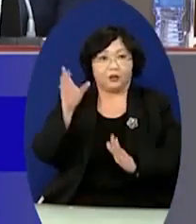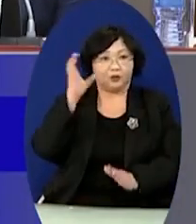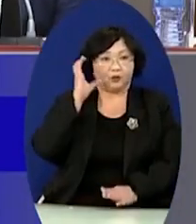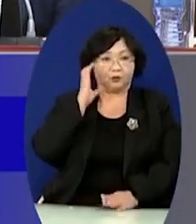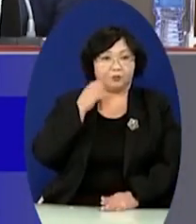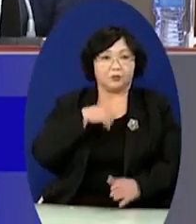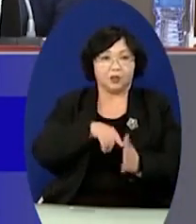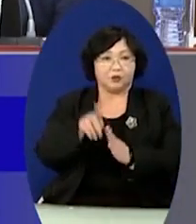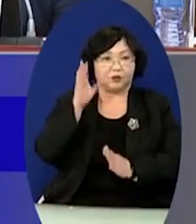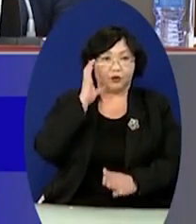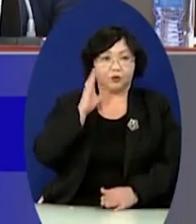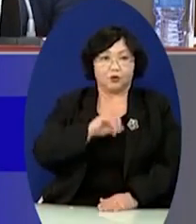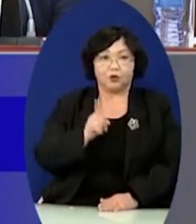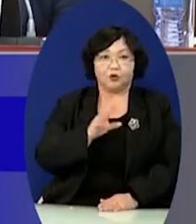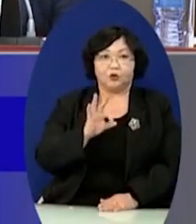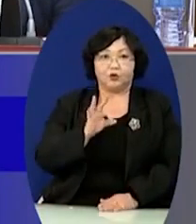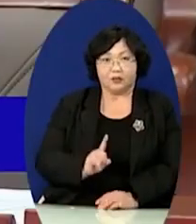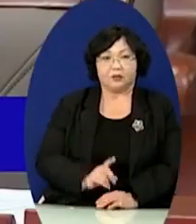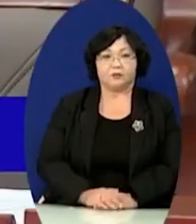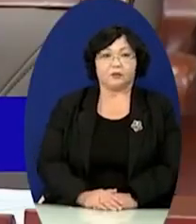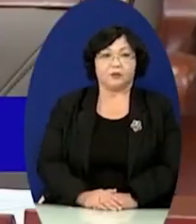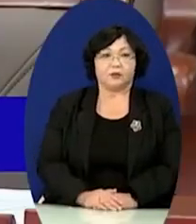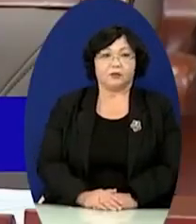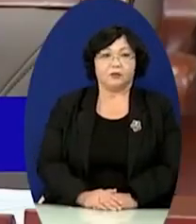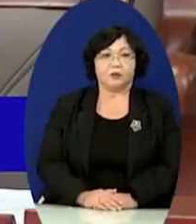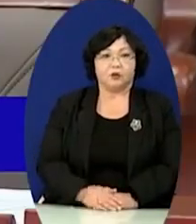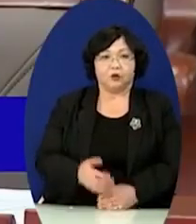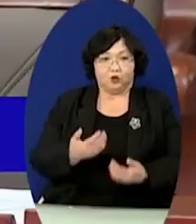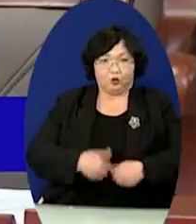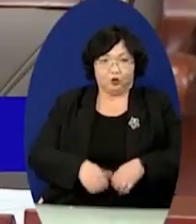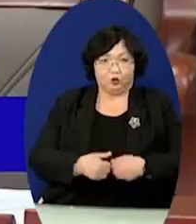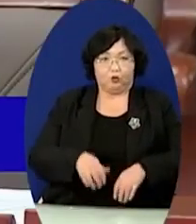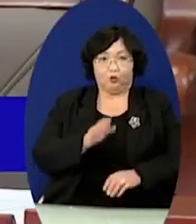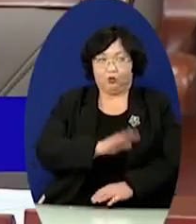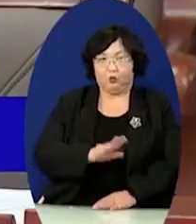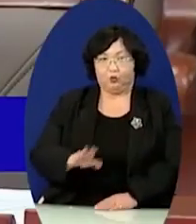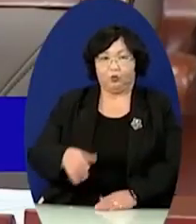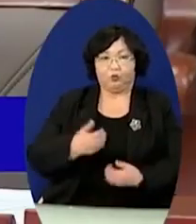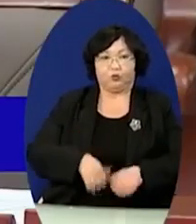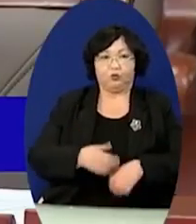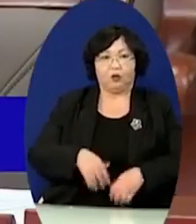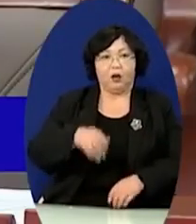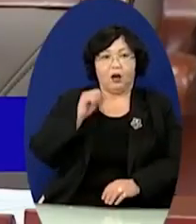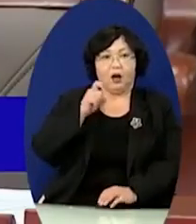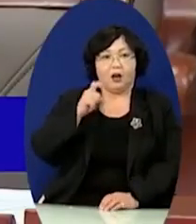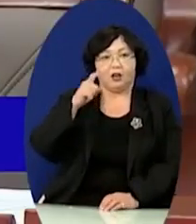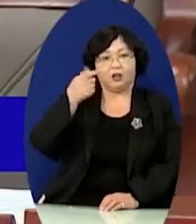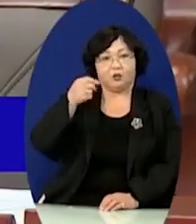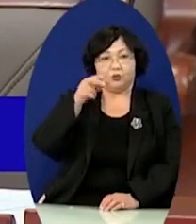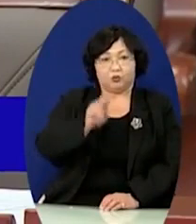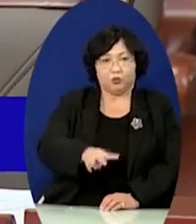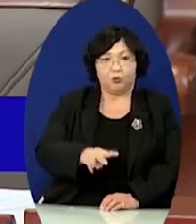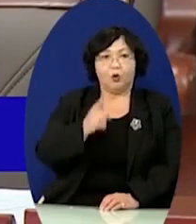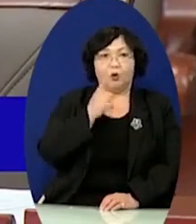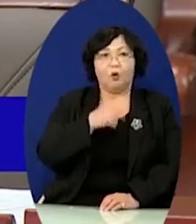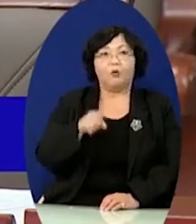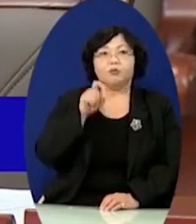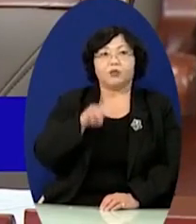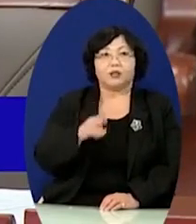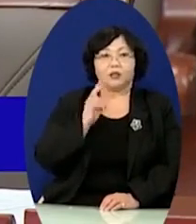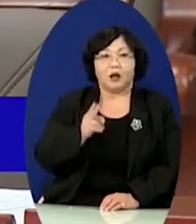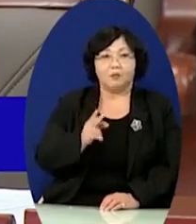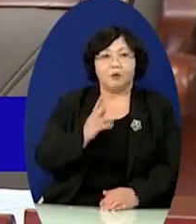Наад дээр чинь тийм зөрүүтэй мэдээлүүд их вэ шүү. Төрсөн хүүхдүүдтэйгээ, төрсөн ах эгч дүү нартайгаа хувьцаат компани байх нь яагаад